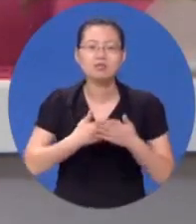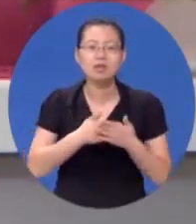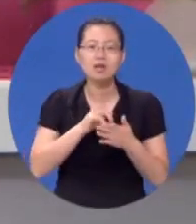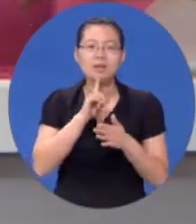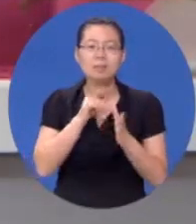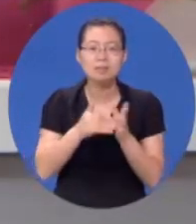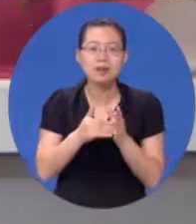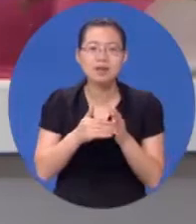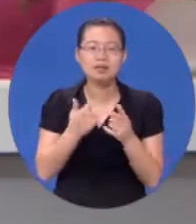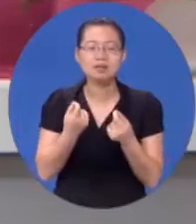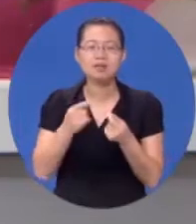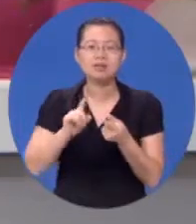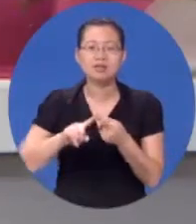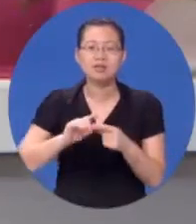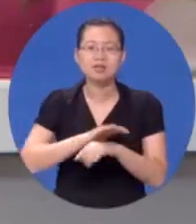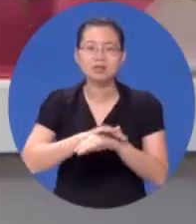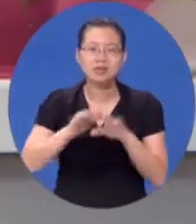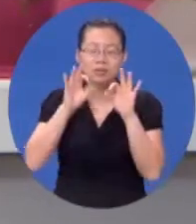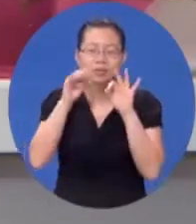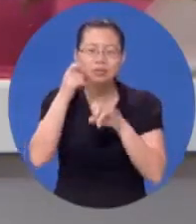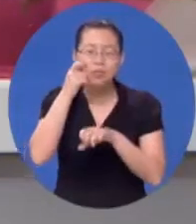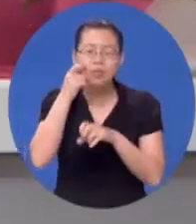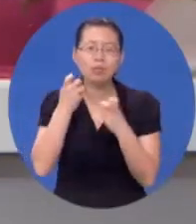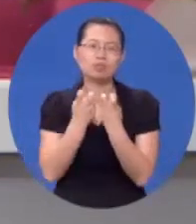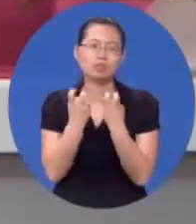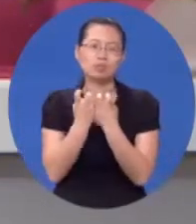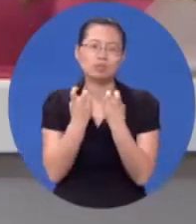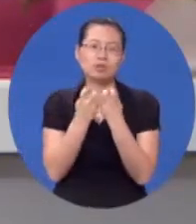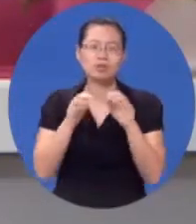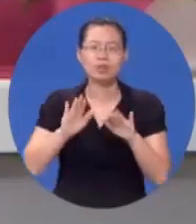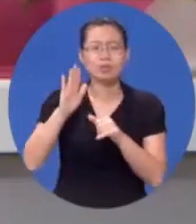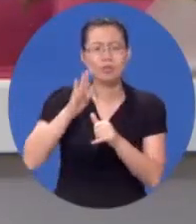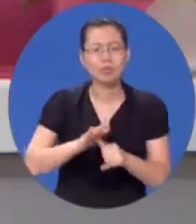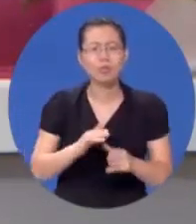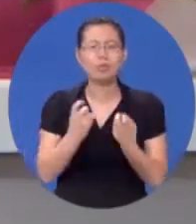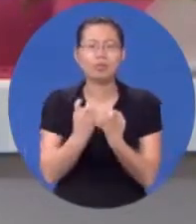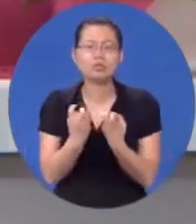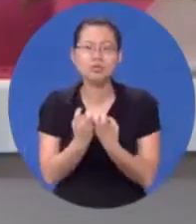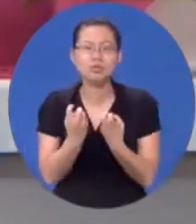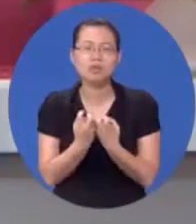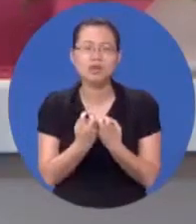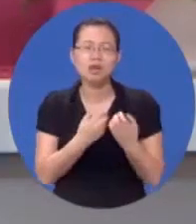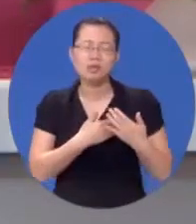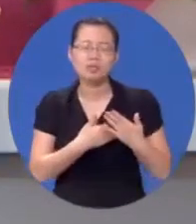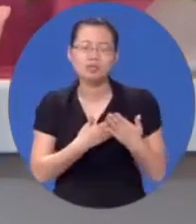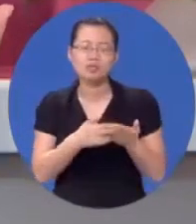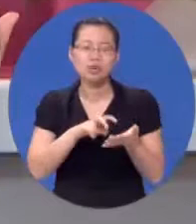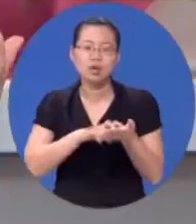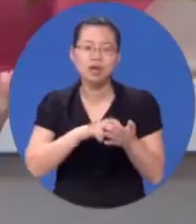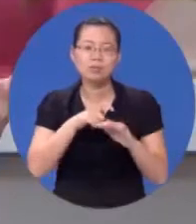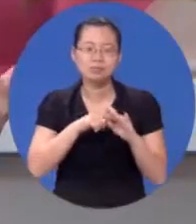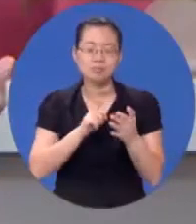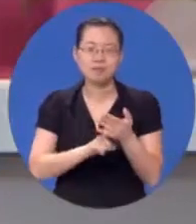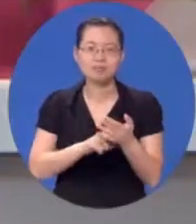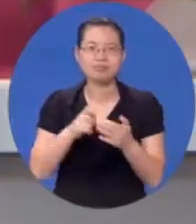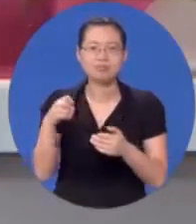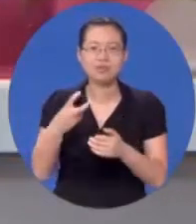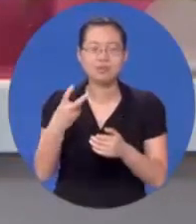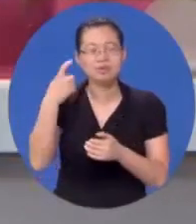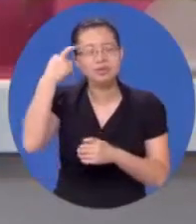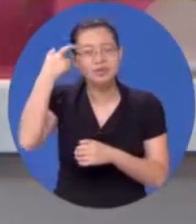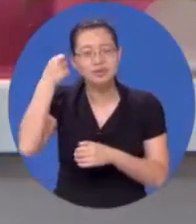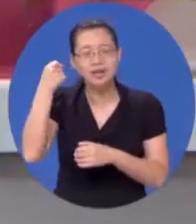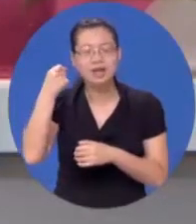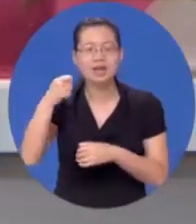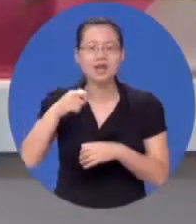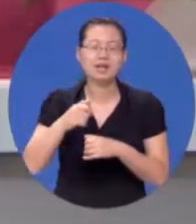하는데, 이런 것들에서 내가 잘 보지 못하면 어떡하나, 이번에 떨어지면 어떡하나, 이런 불안 마음, 그런 불안한 마음, 이런